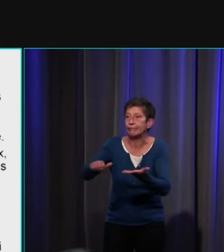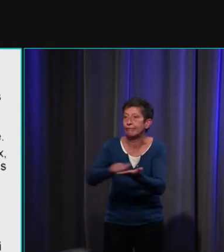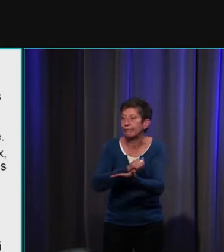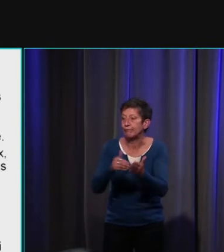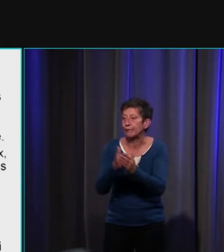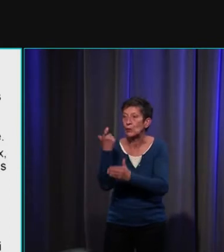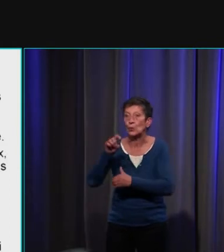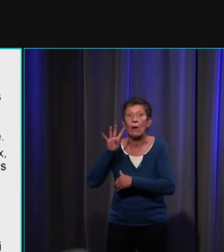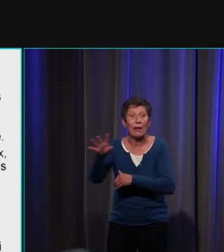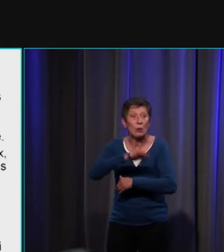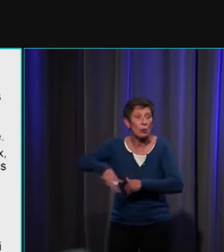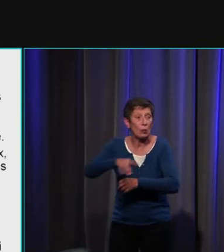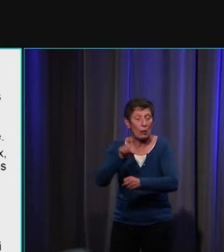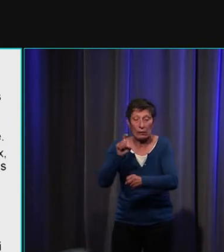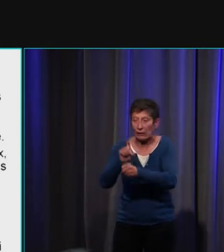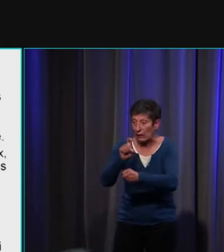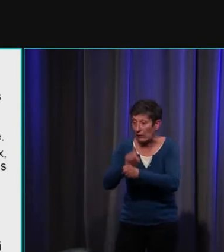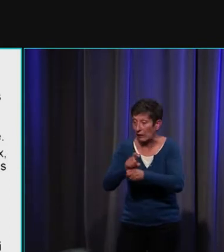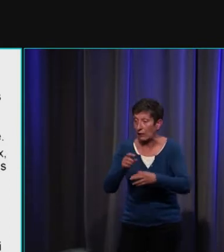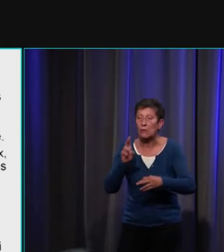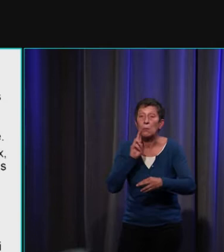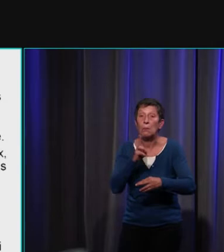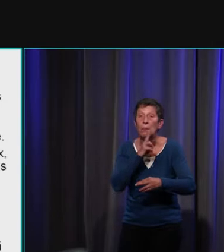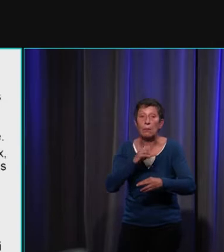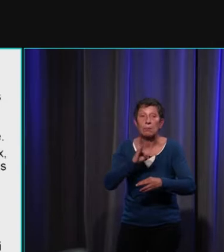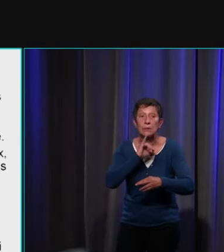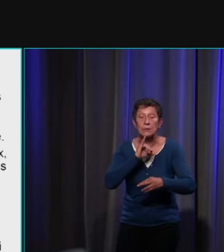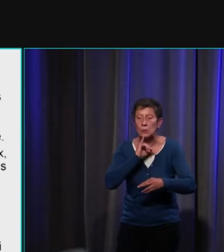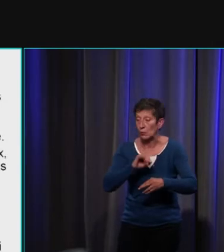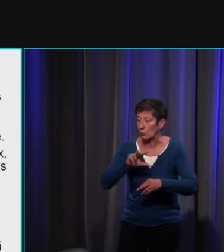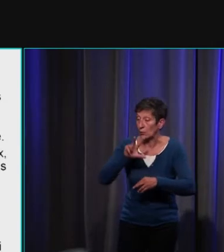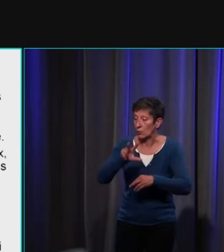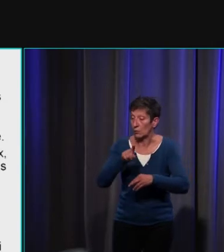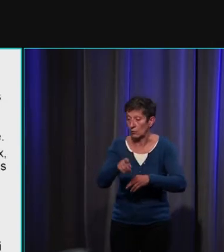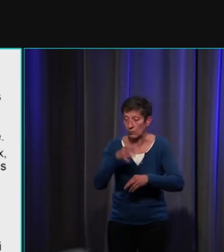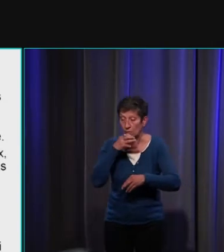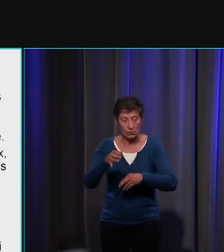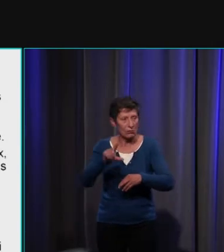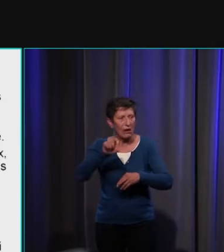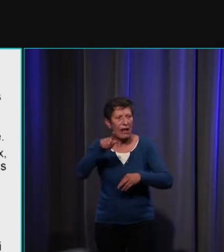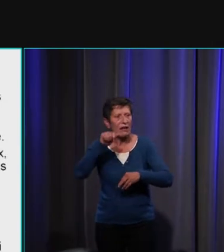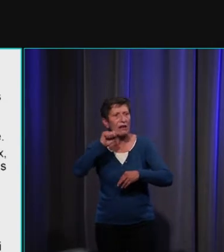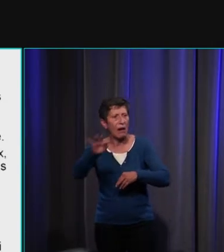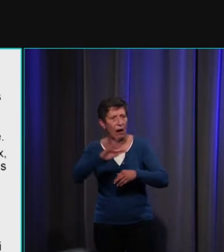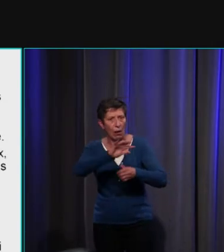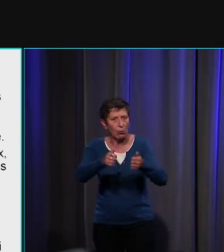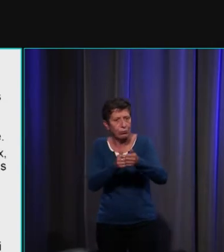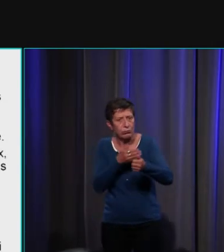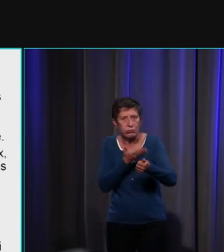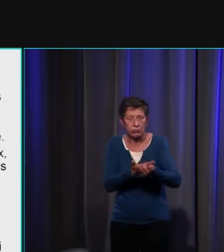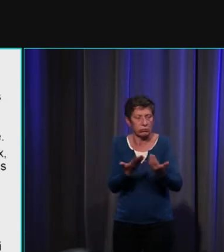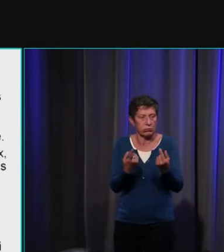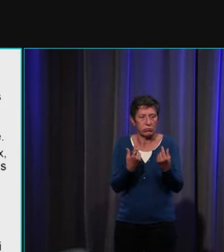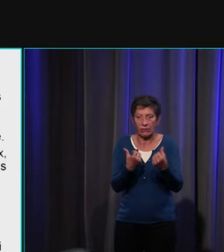par le pape innocent iii qui a dit mais qu'est ce qui fait pire de cas poumons les gars il fait procéder au sac